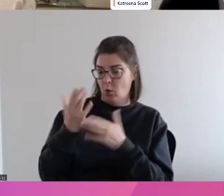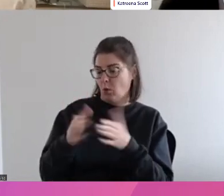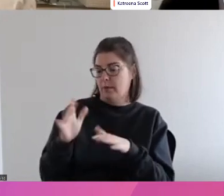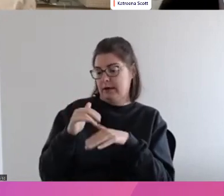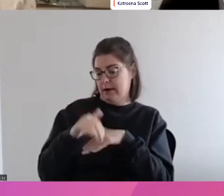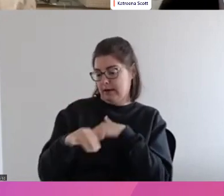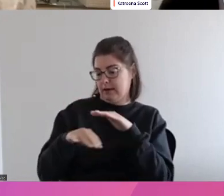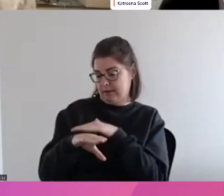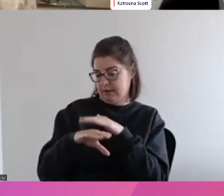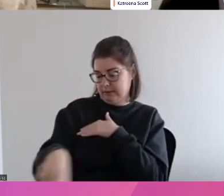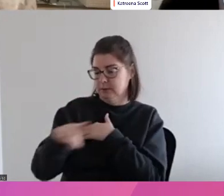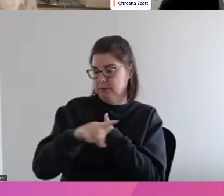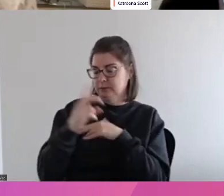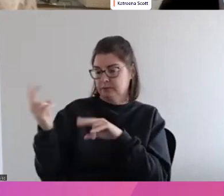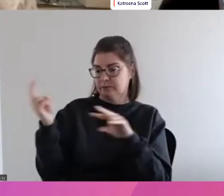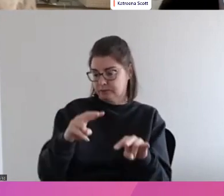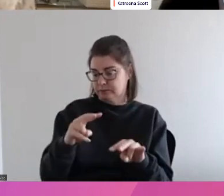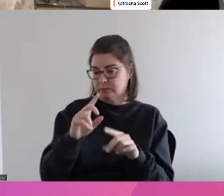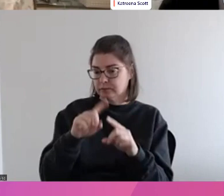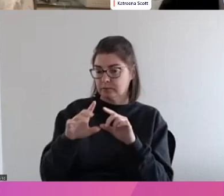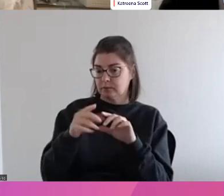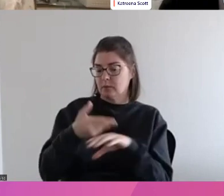est disponible en accès ouvert